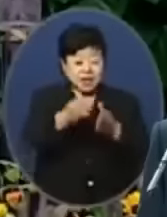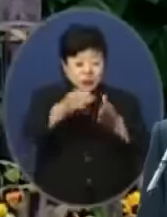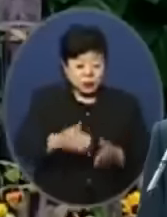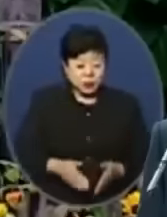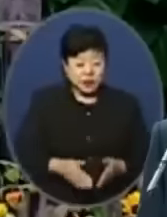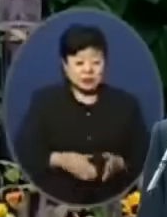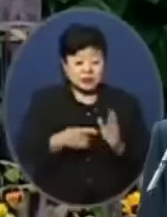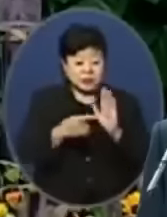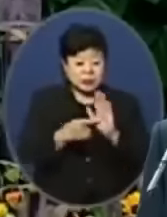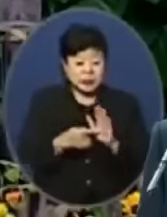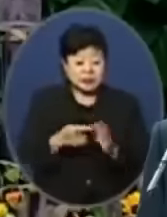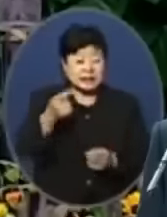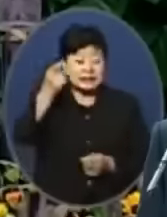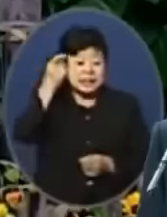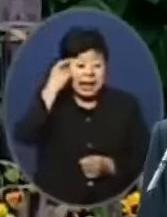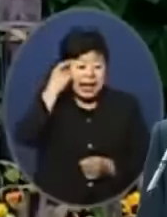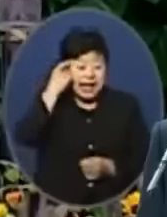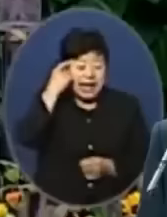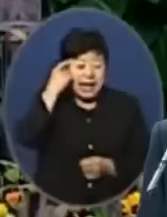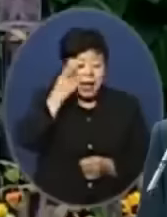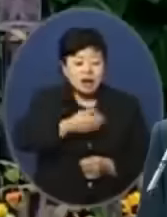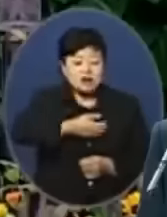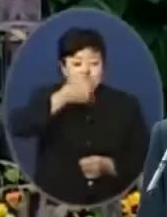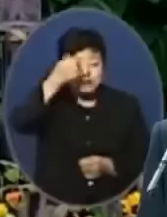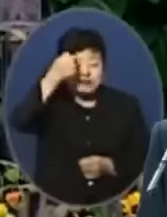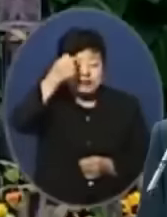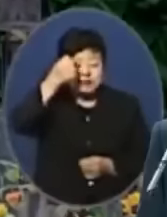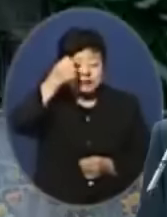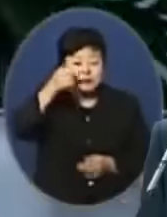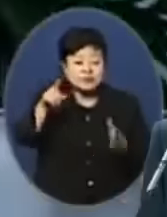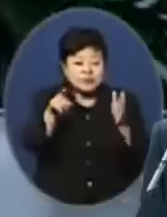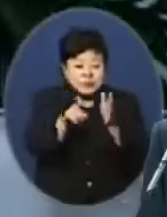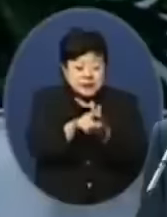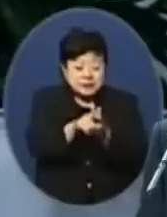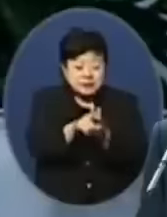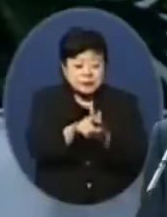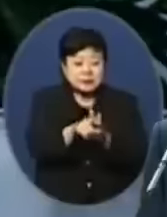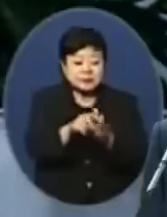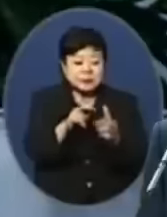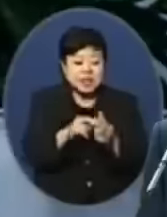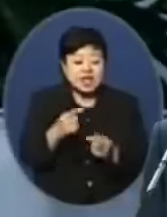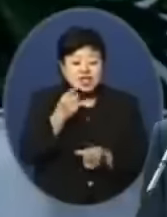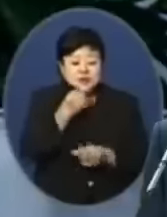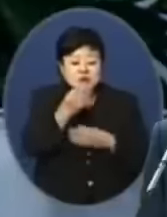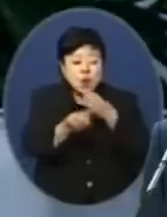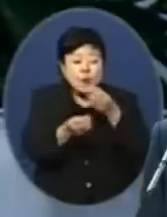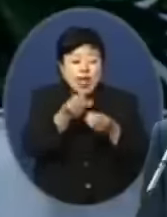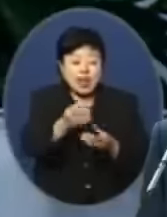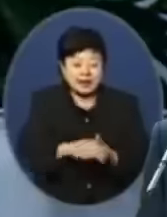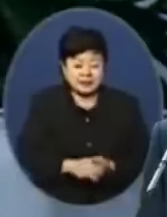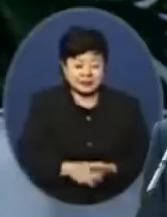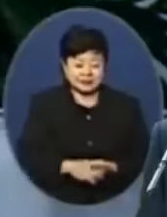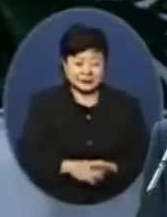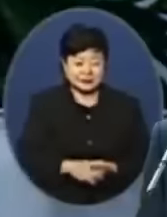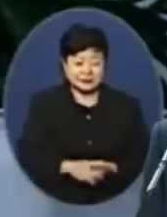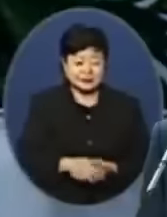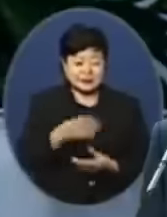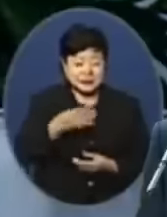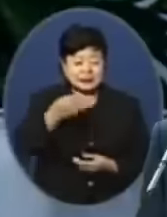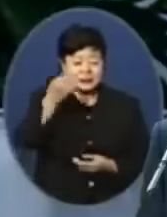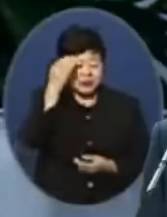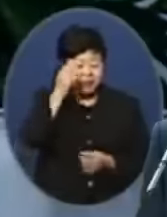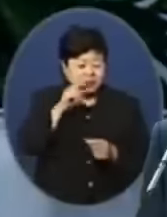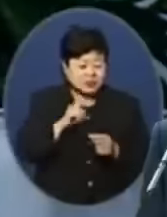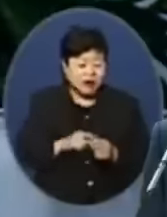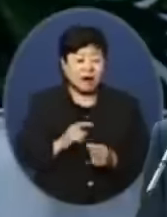통해서 역사하는 생각과 꿈과 믿음과 입술의 고백이 4차원의